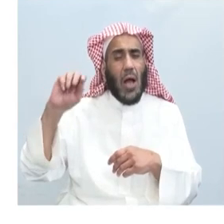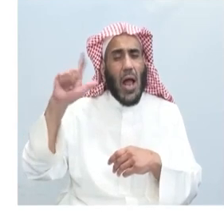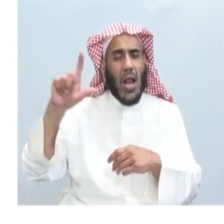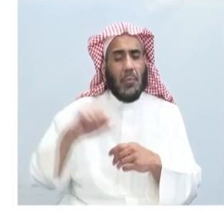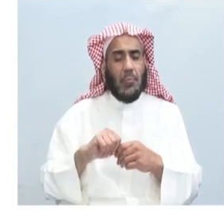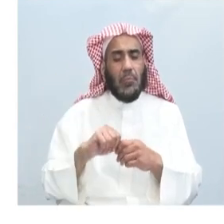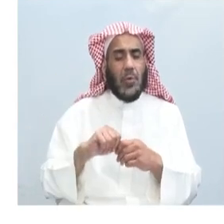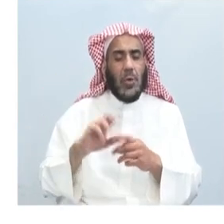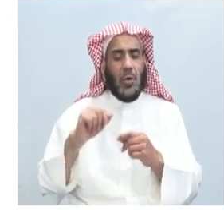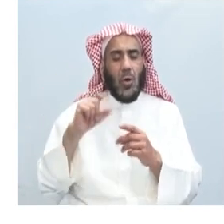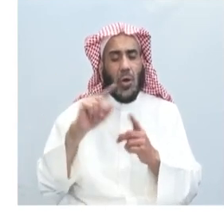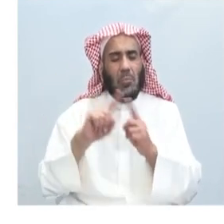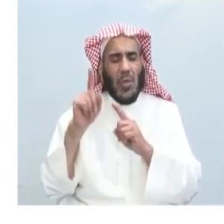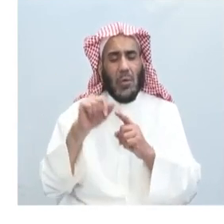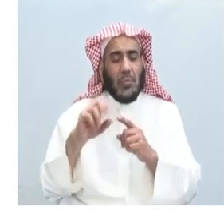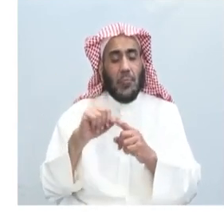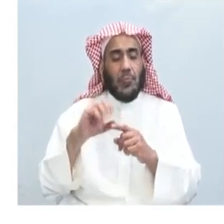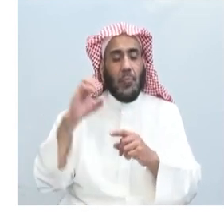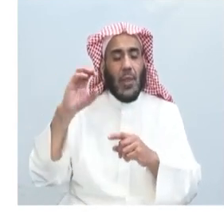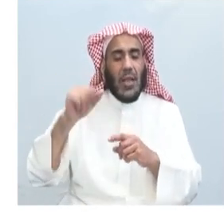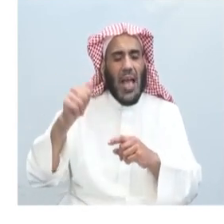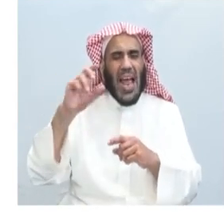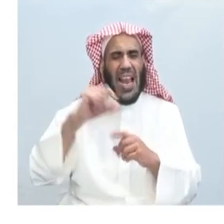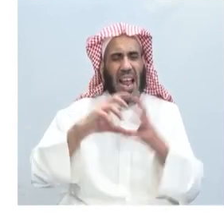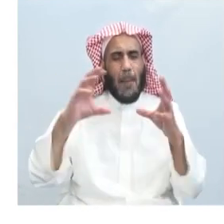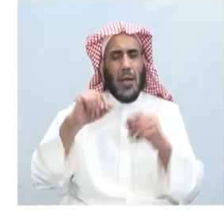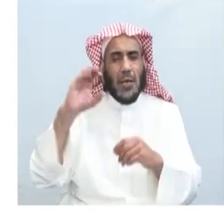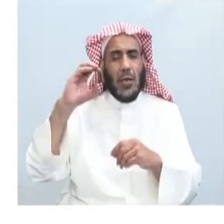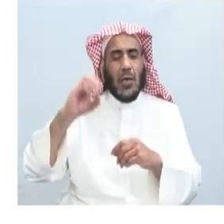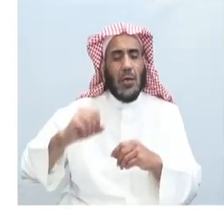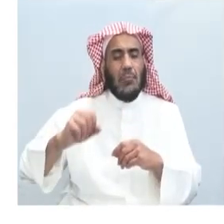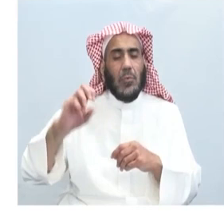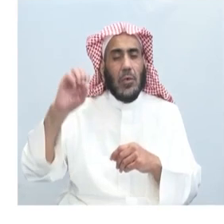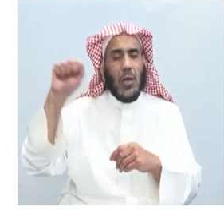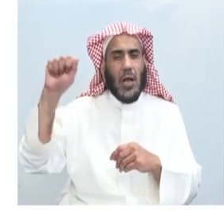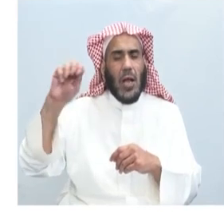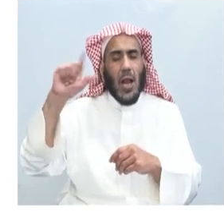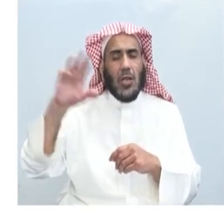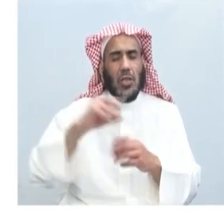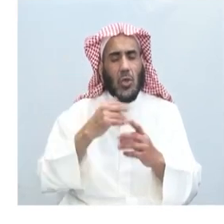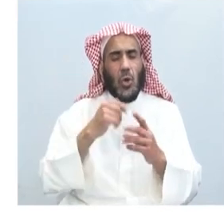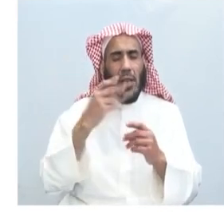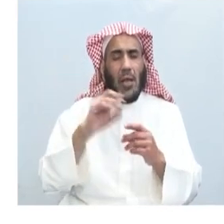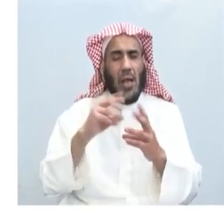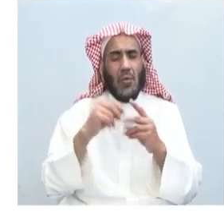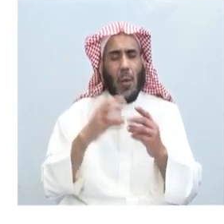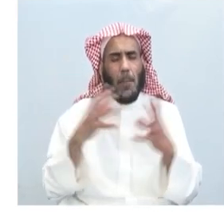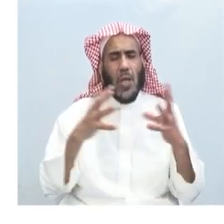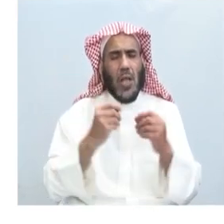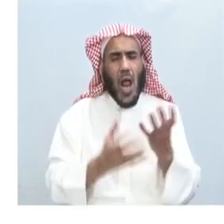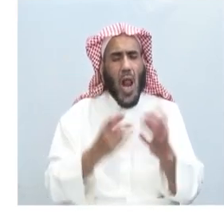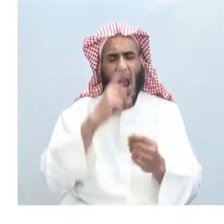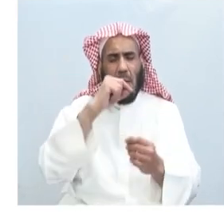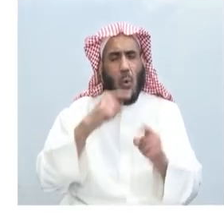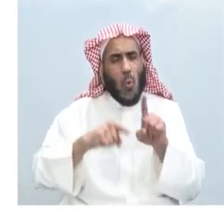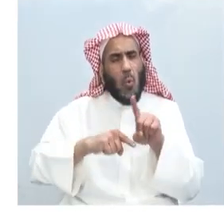هنا الكالوري السعر وهنا الكالوري لكن بالكابيتال يعتبر هو السعر الغذائي السعر تعريفه كميه الحراره اللازمه